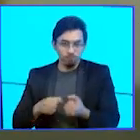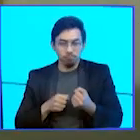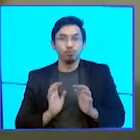kontributor inews malam